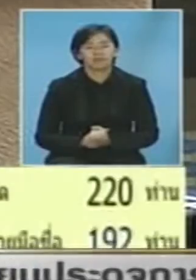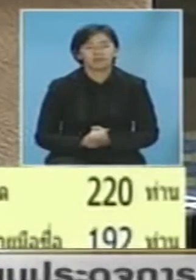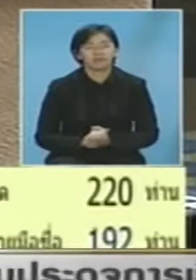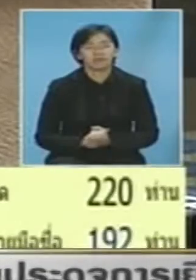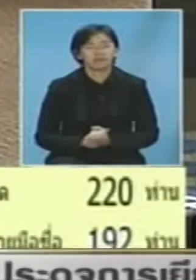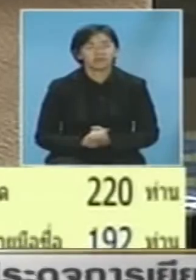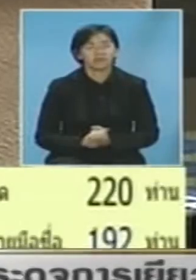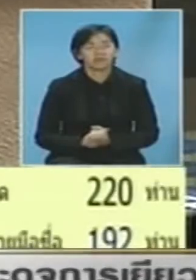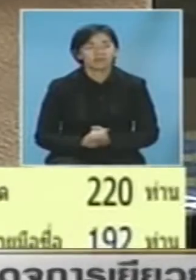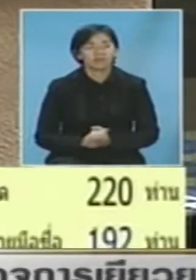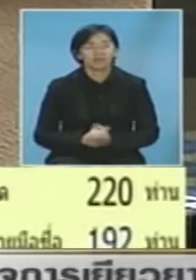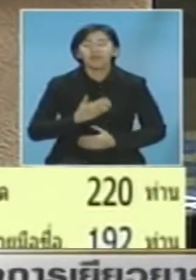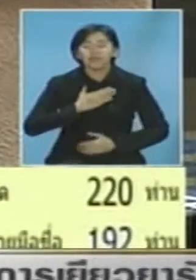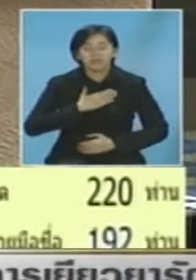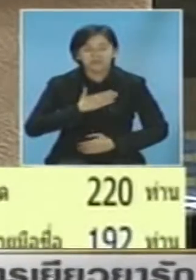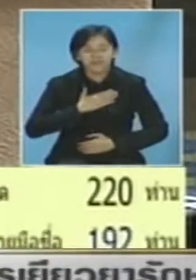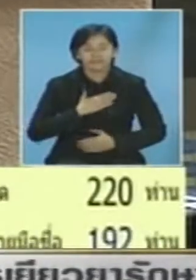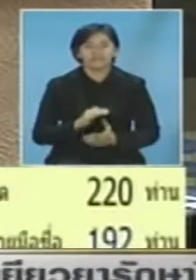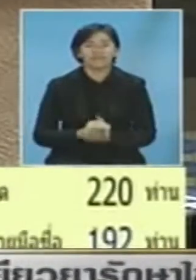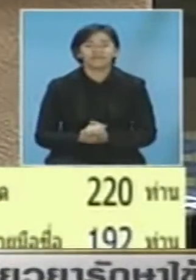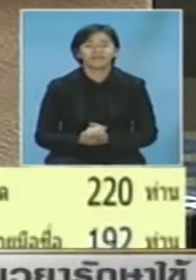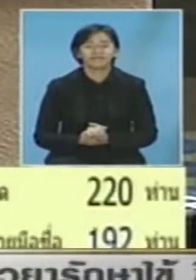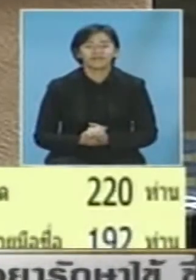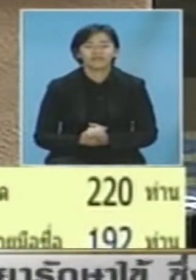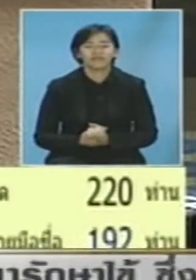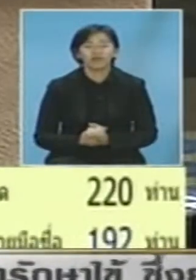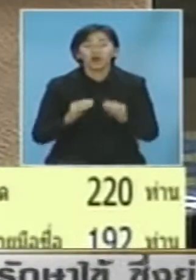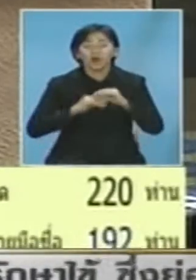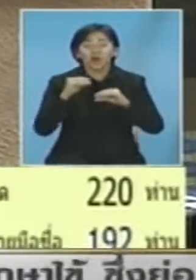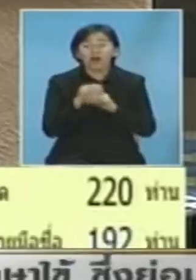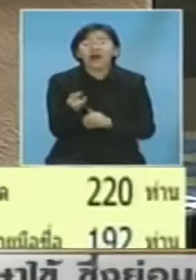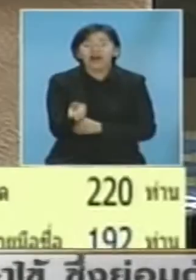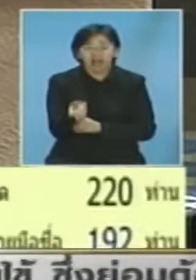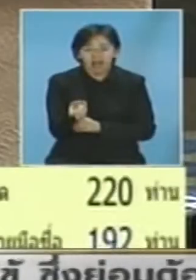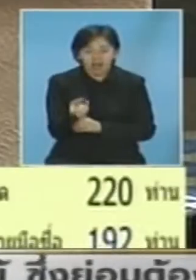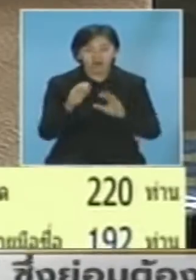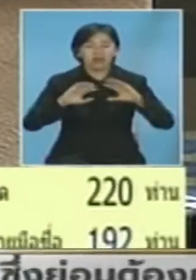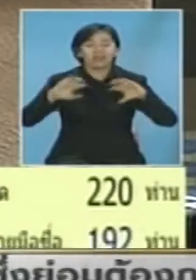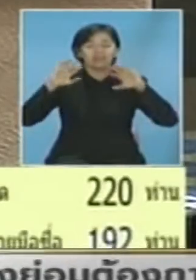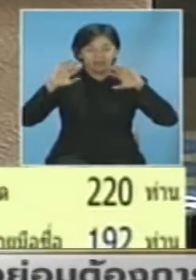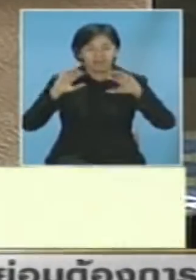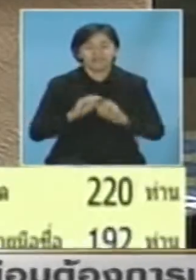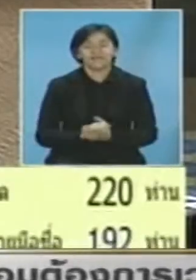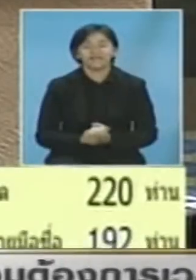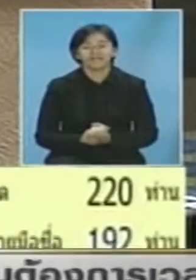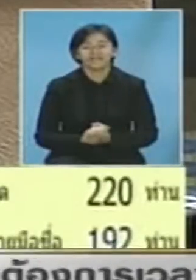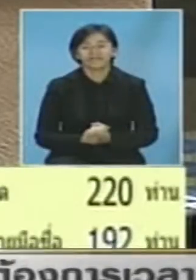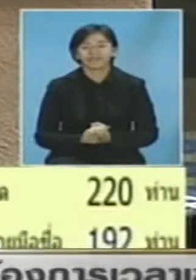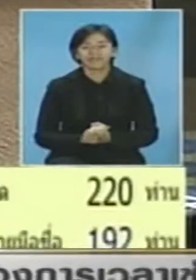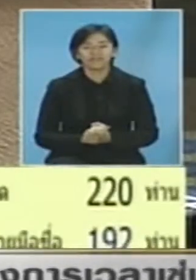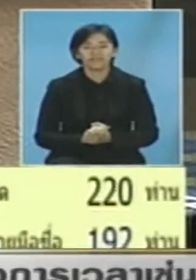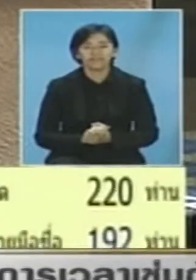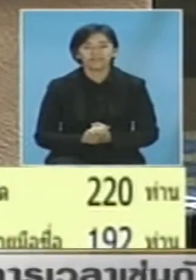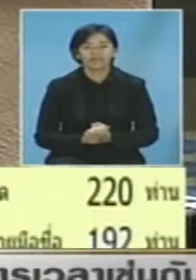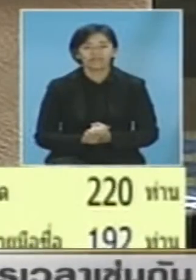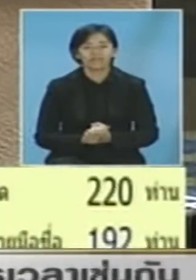จึงอาจกล่าวได้ว่าโครงการรับจำนำข้าวของรัฐบาลนี้เนี่ย